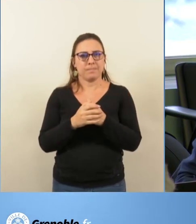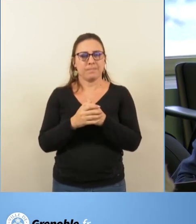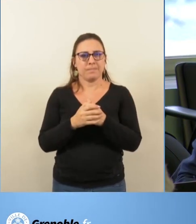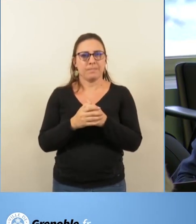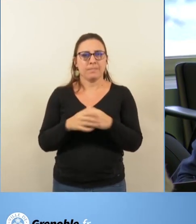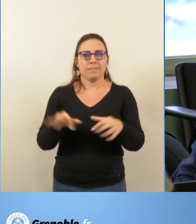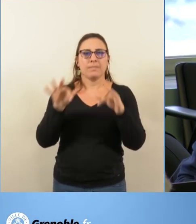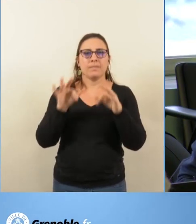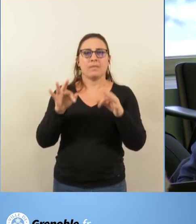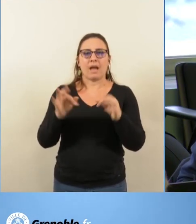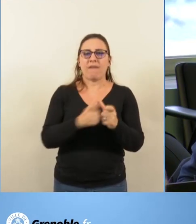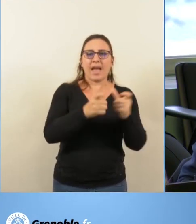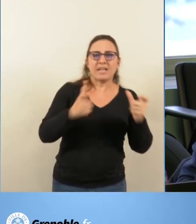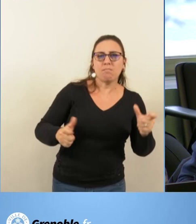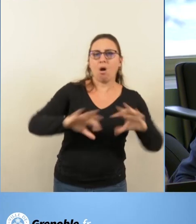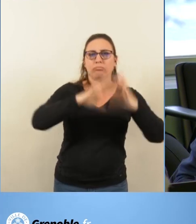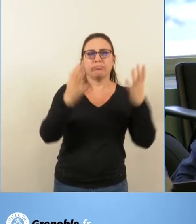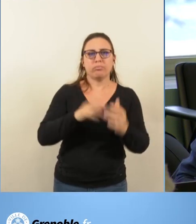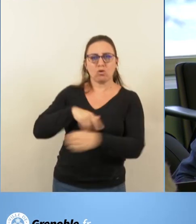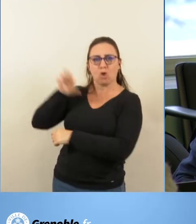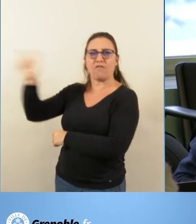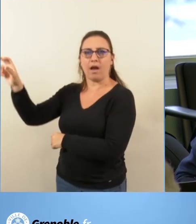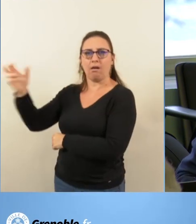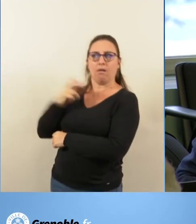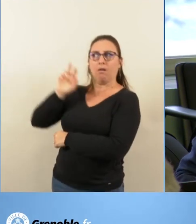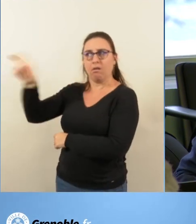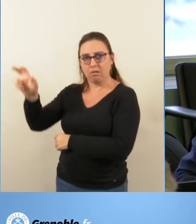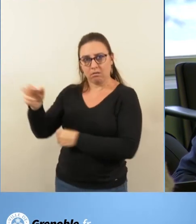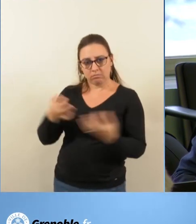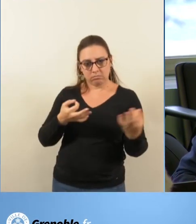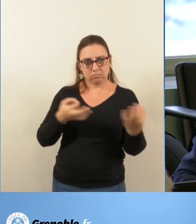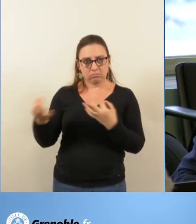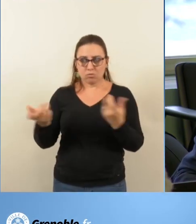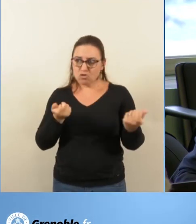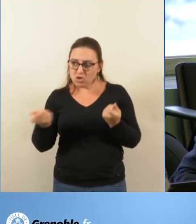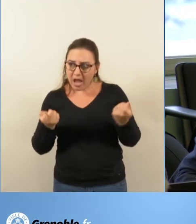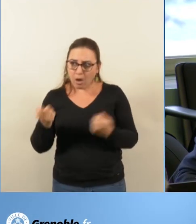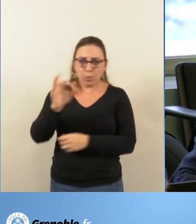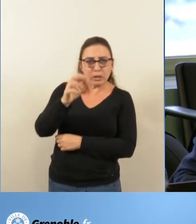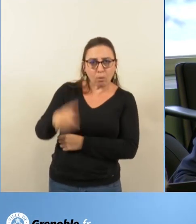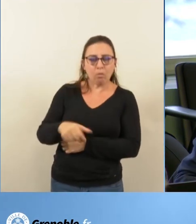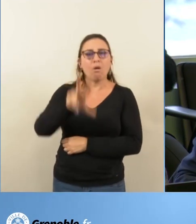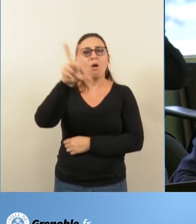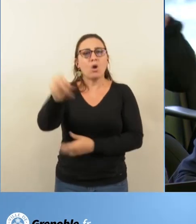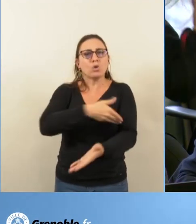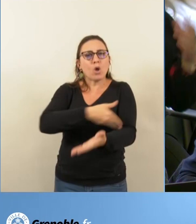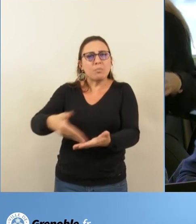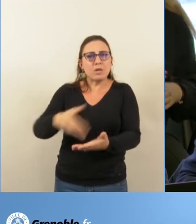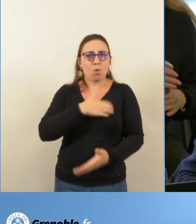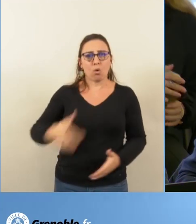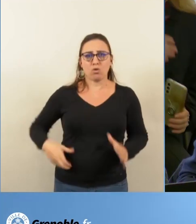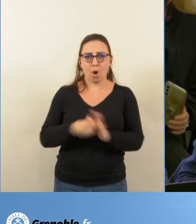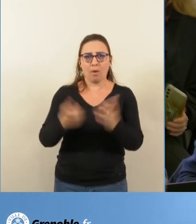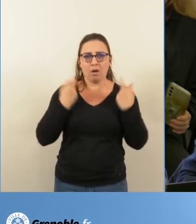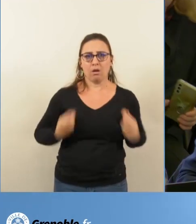des transferts des équipements on le conduit ou on le conduit pas ça nous coûte 30 millions d'euros à la ville de Grenoble